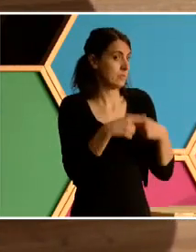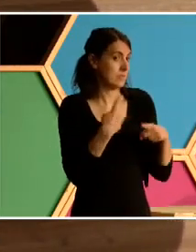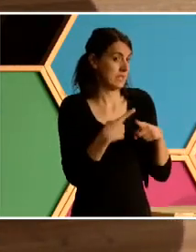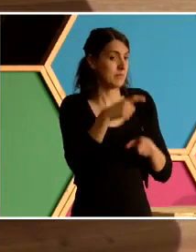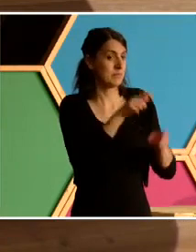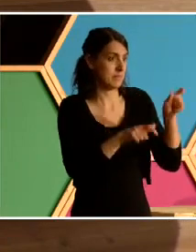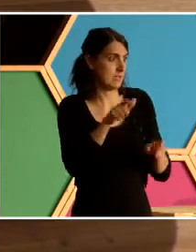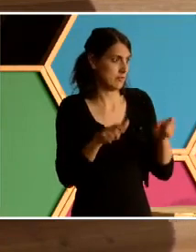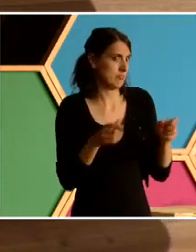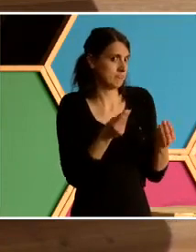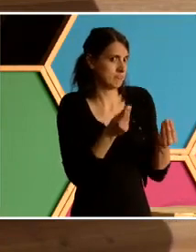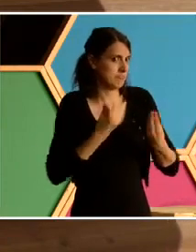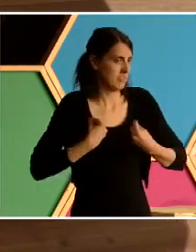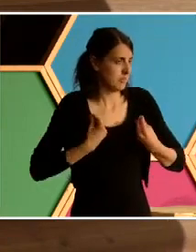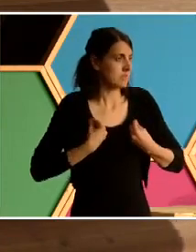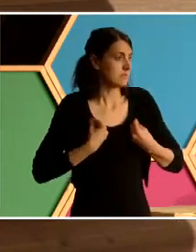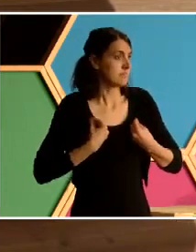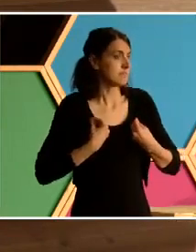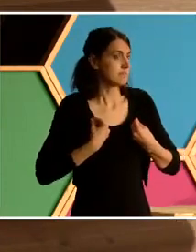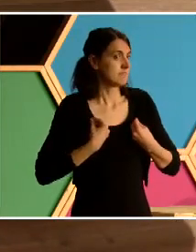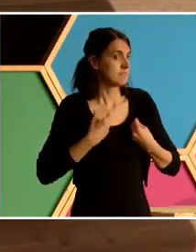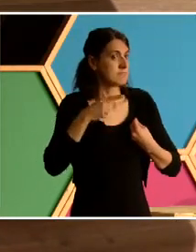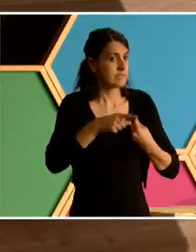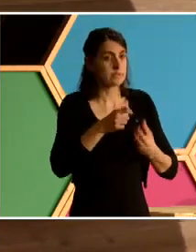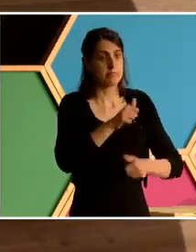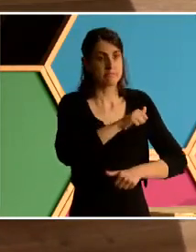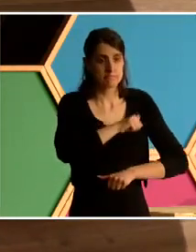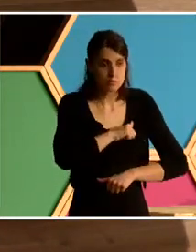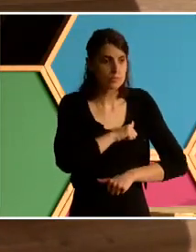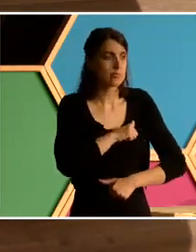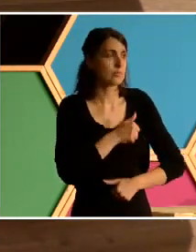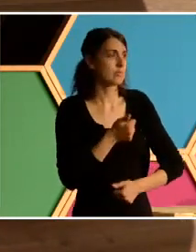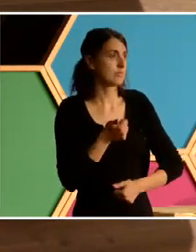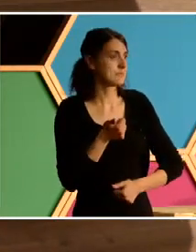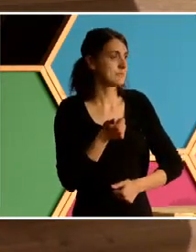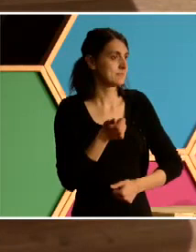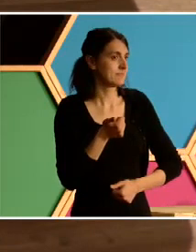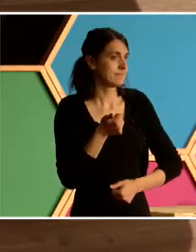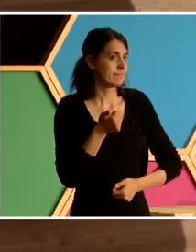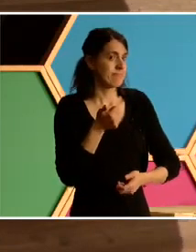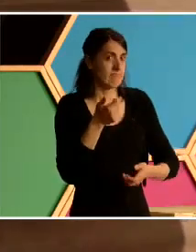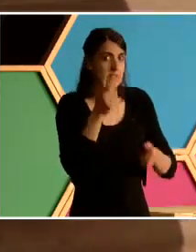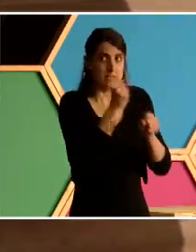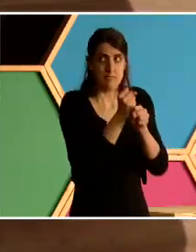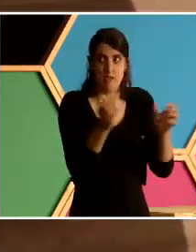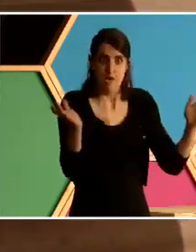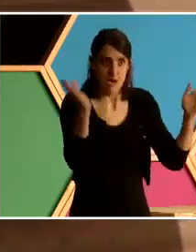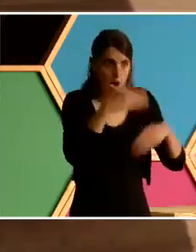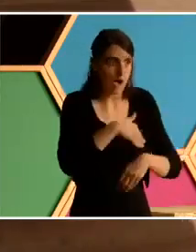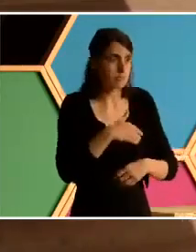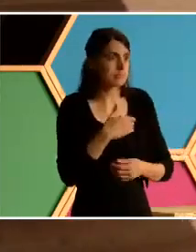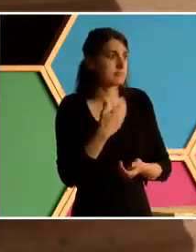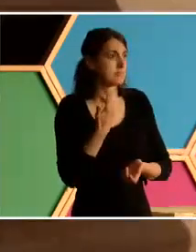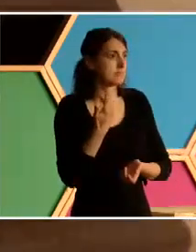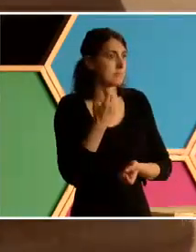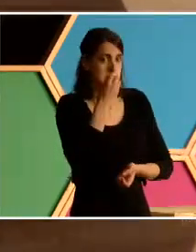on es pateix amb més força sovint elements com l'atur, la falta de feina, el debilitament de